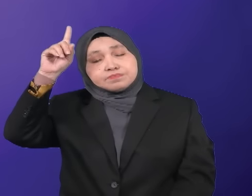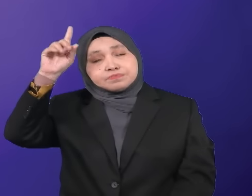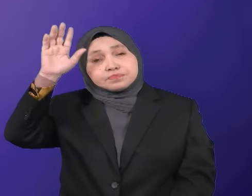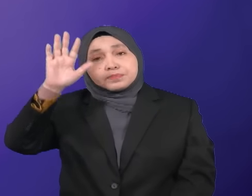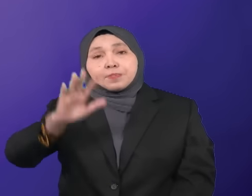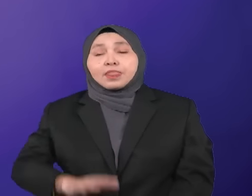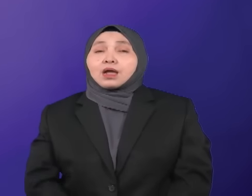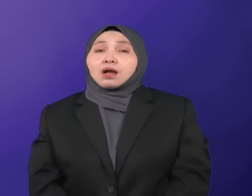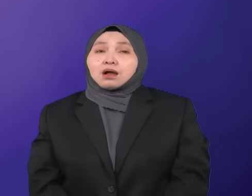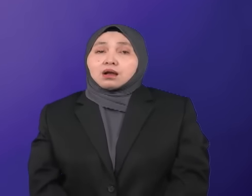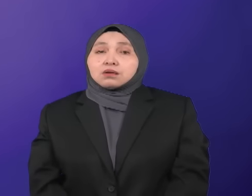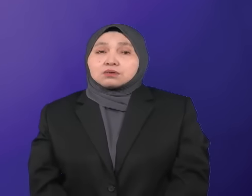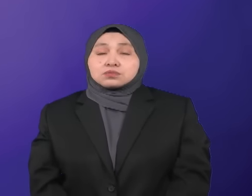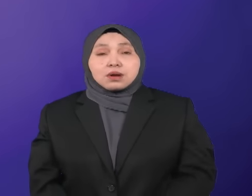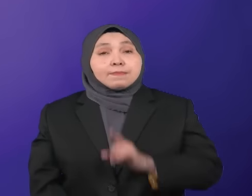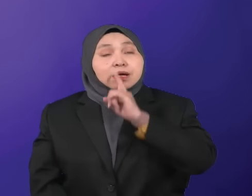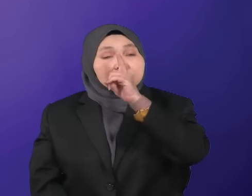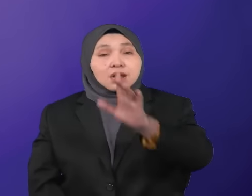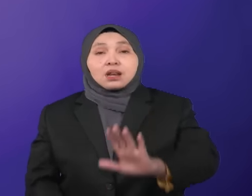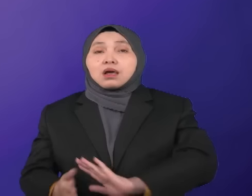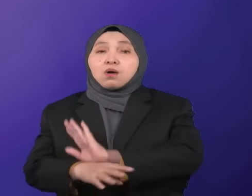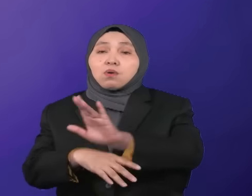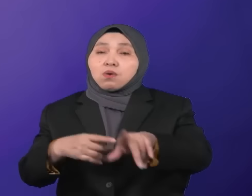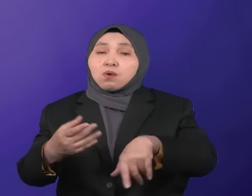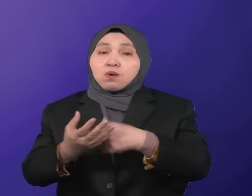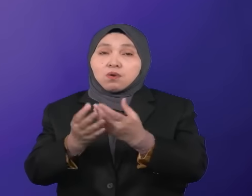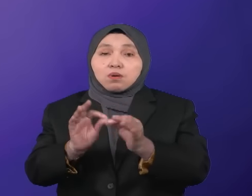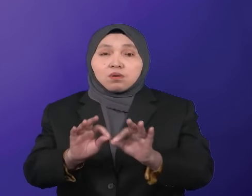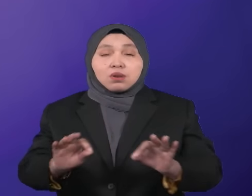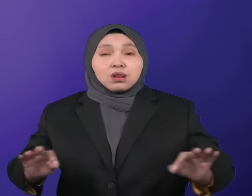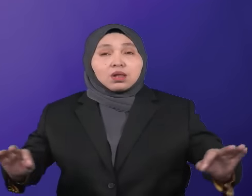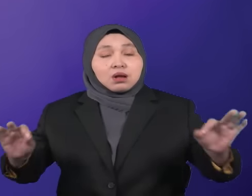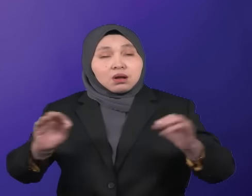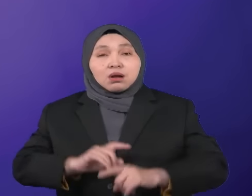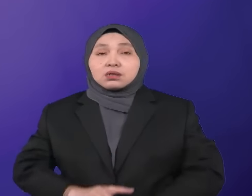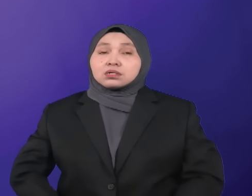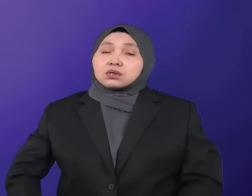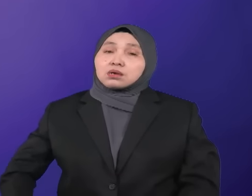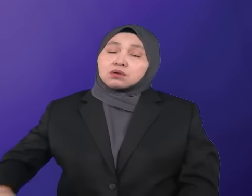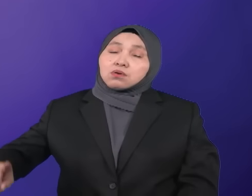الحساب صدق الله.